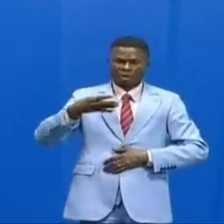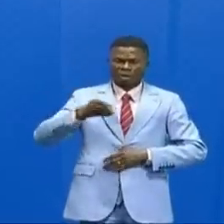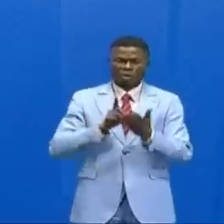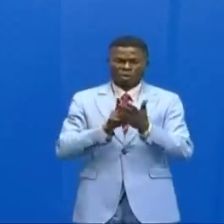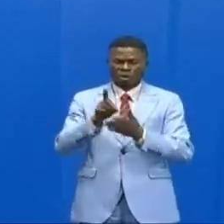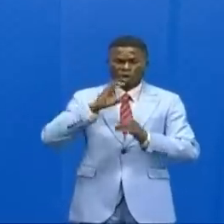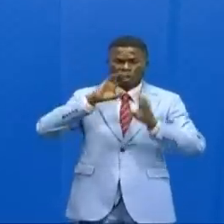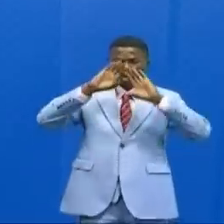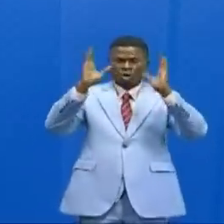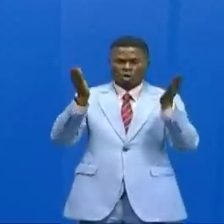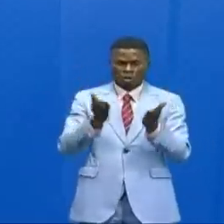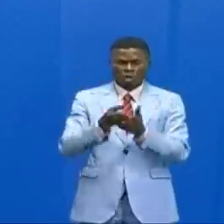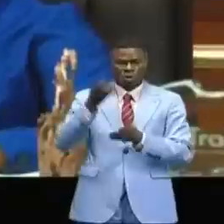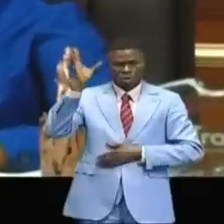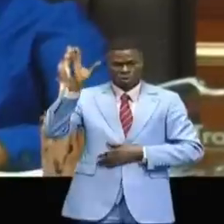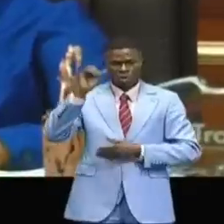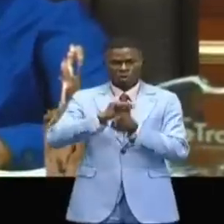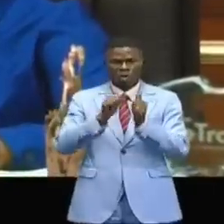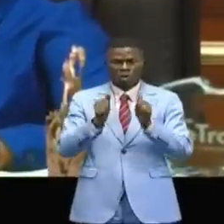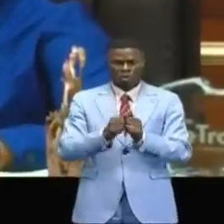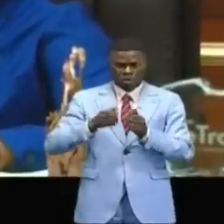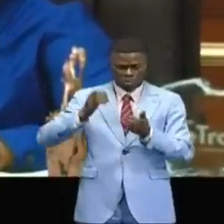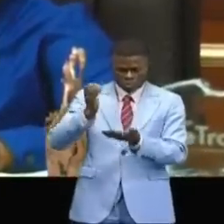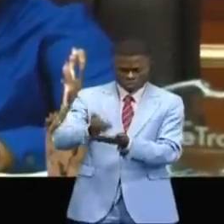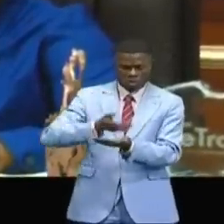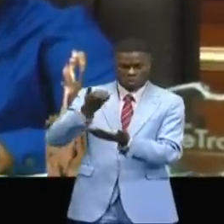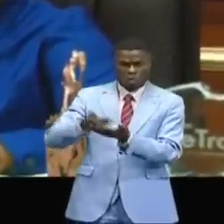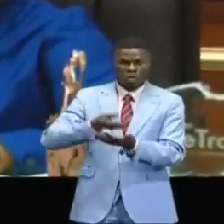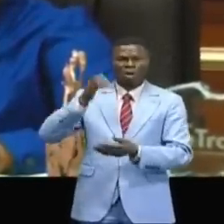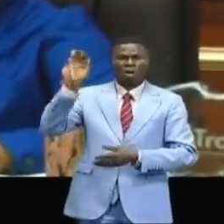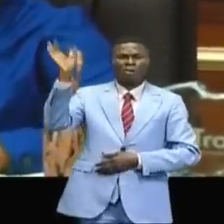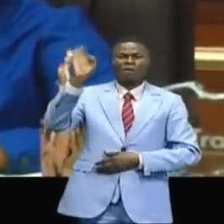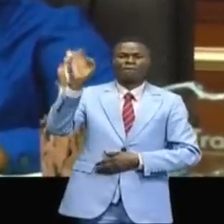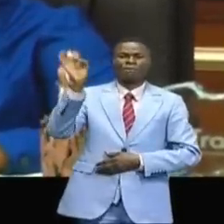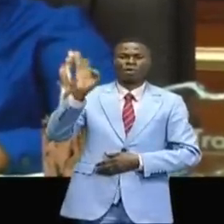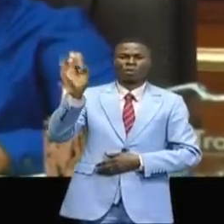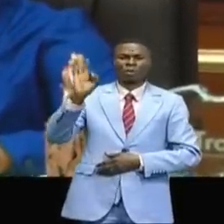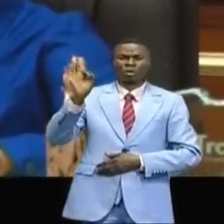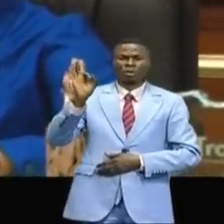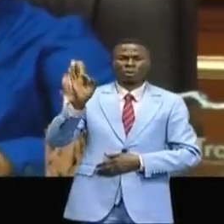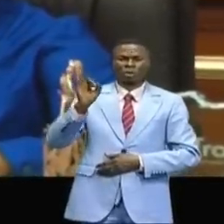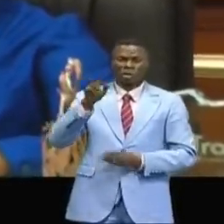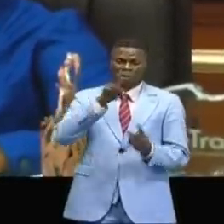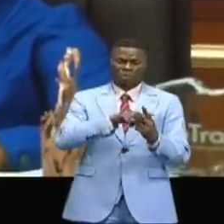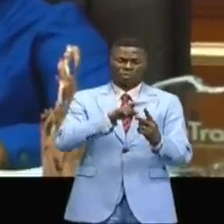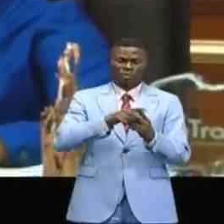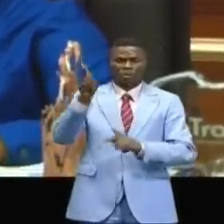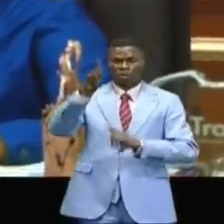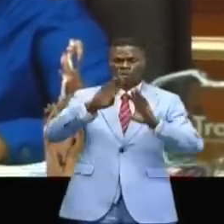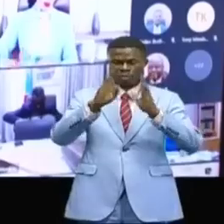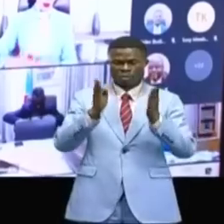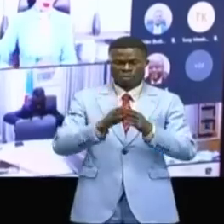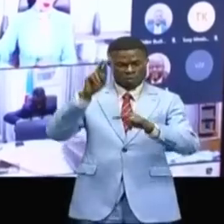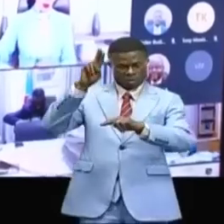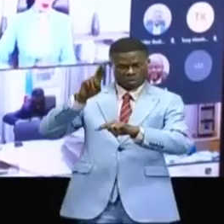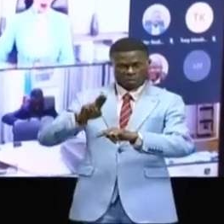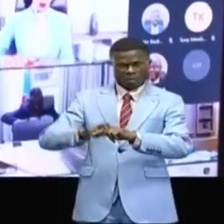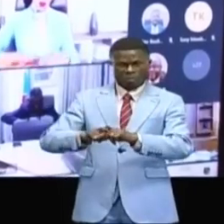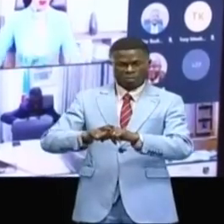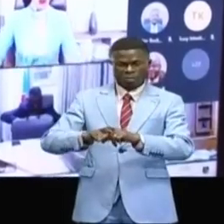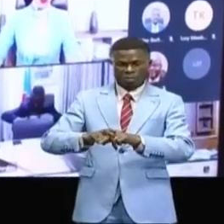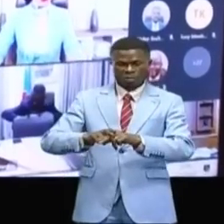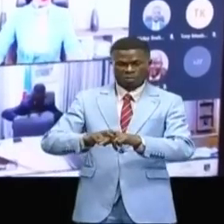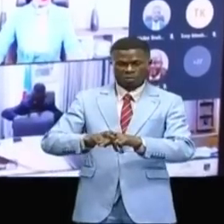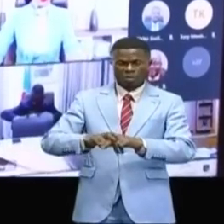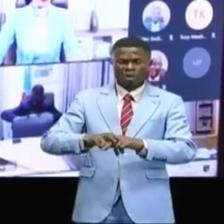des communautés locales en matière d'exploitation forestière. Pour garantir les intérêts de populations vivant dans